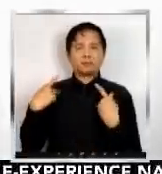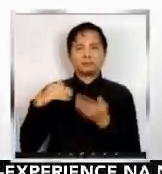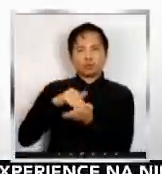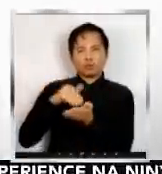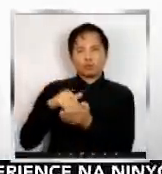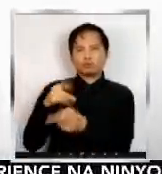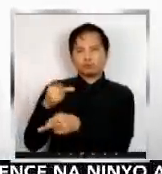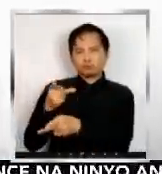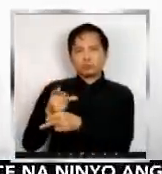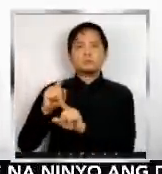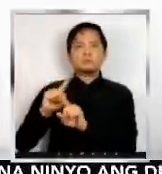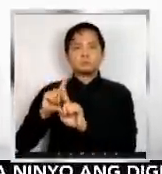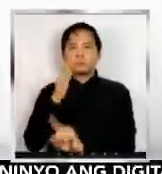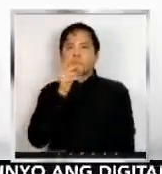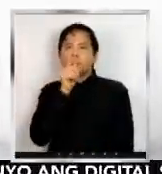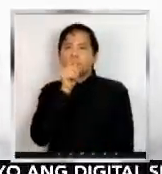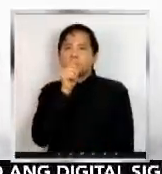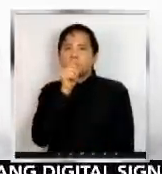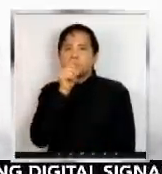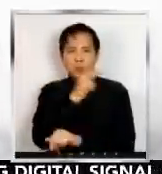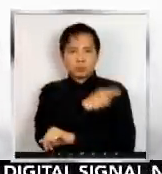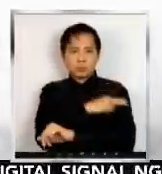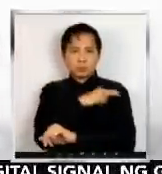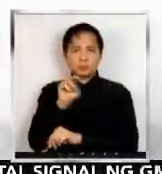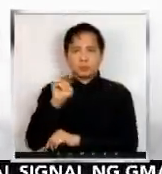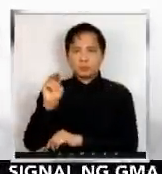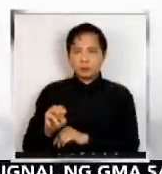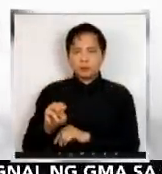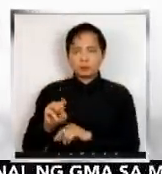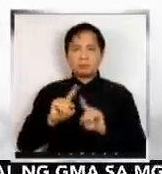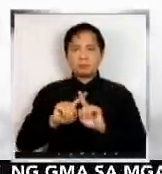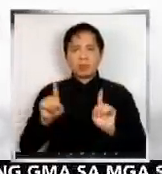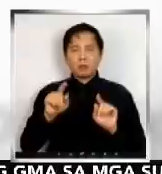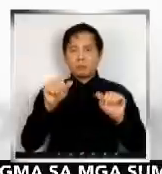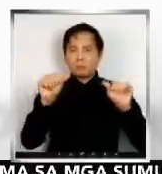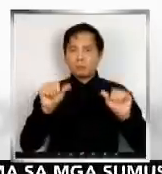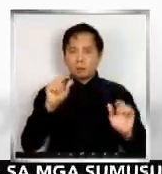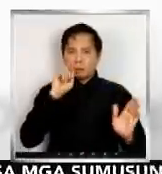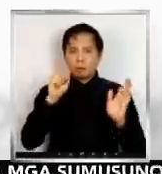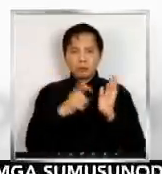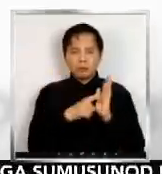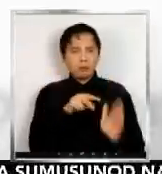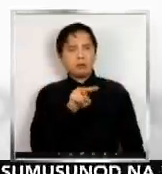sa post na ito kamakailan, napaiyak raw siya habang ikinukwento na